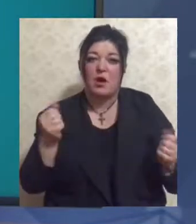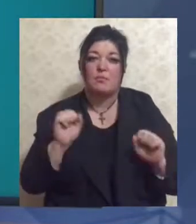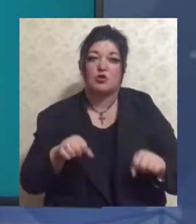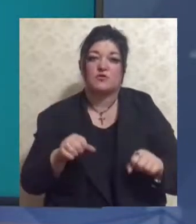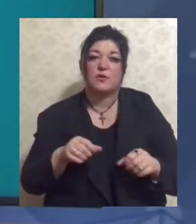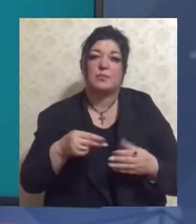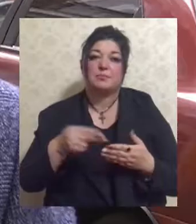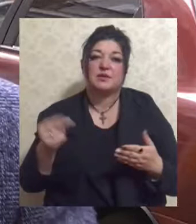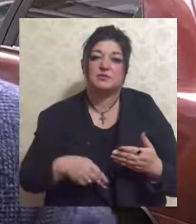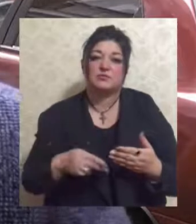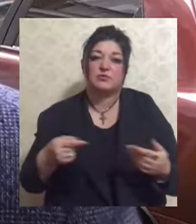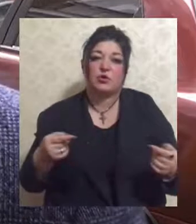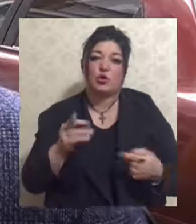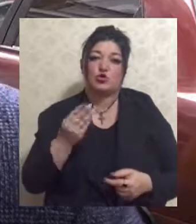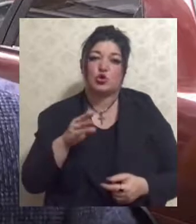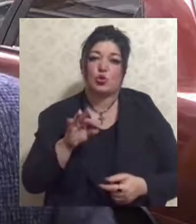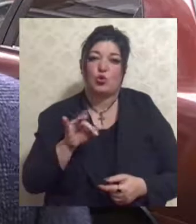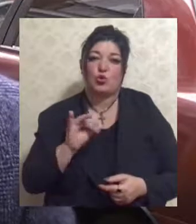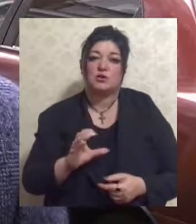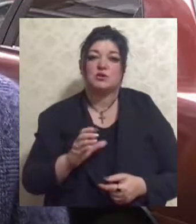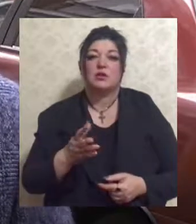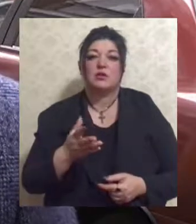відповідний кошторис. Моє переконання,